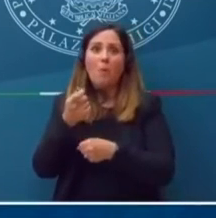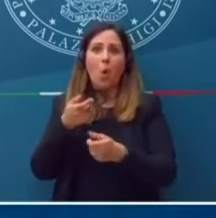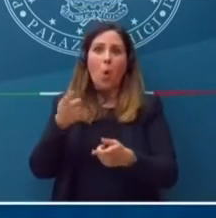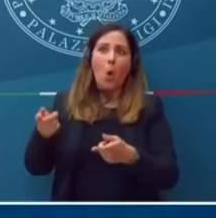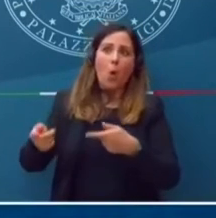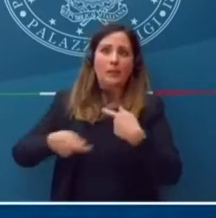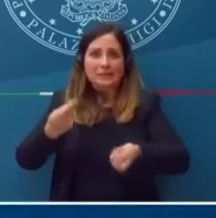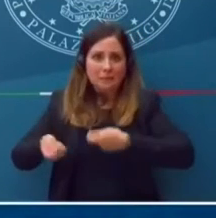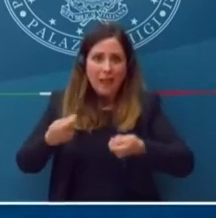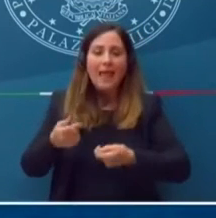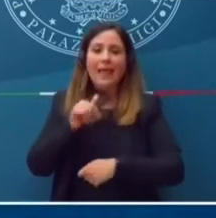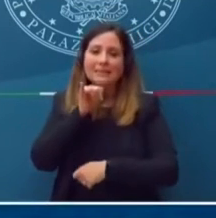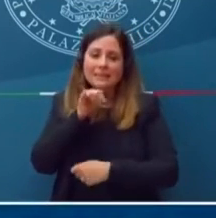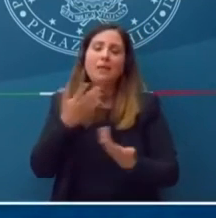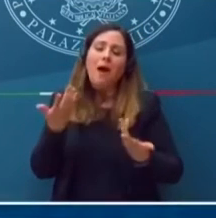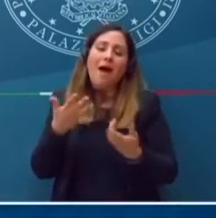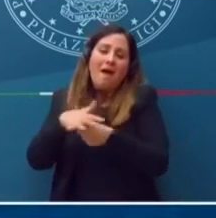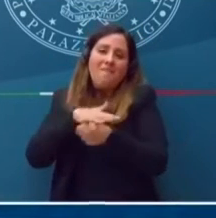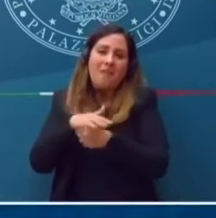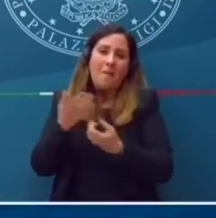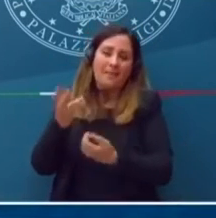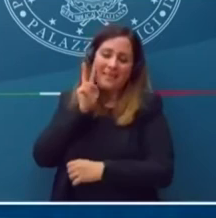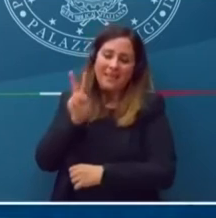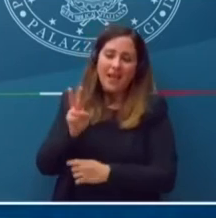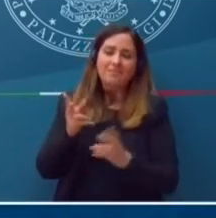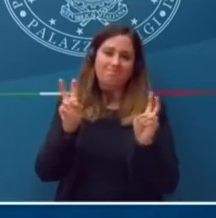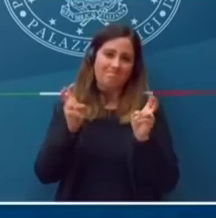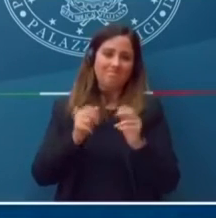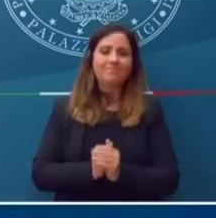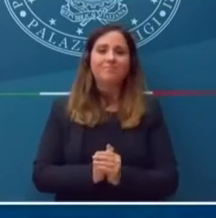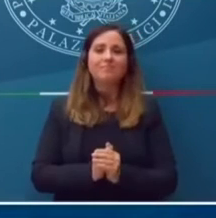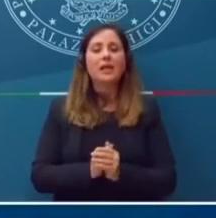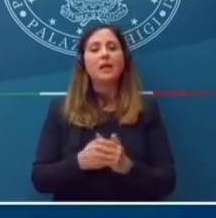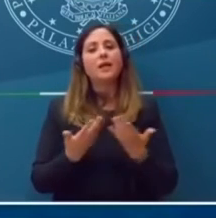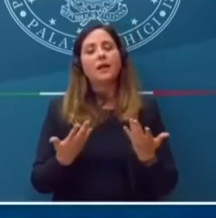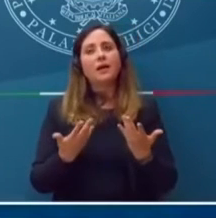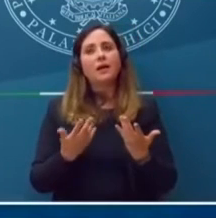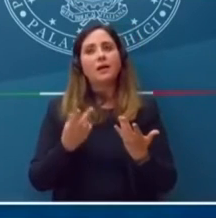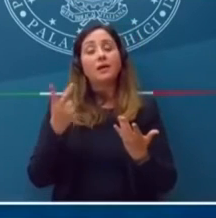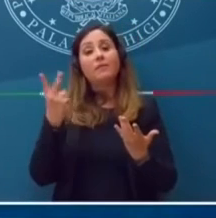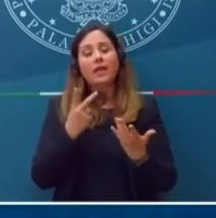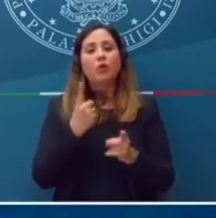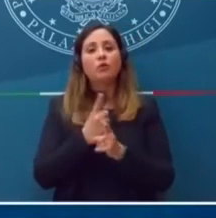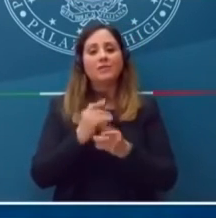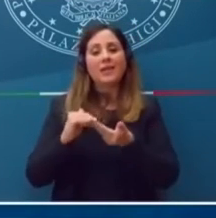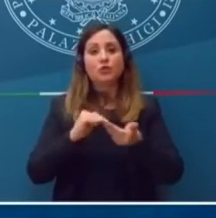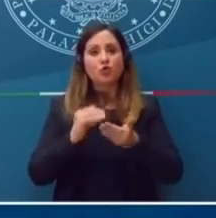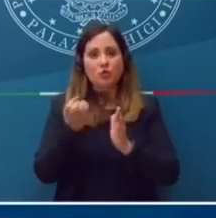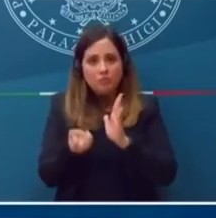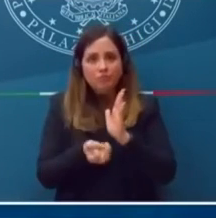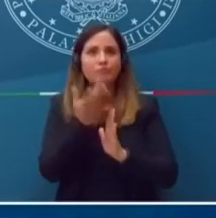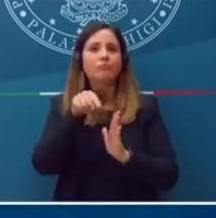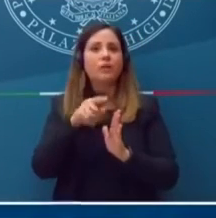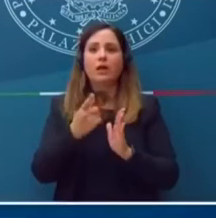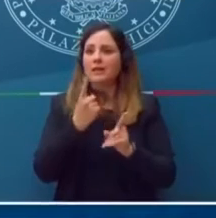di famiglia, ecco. Però ora il punto è creare una società nuova che parta immediatamente, perché